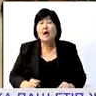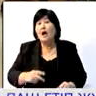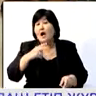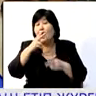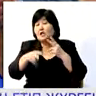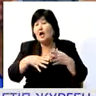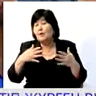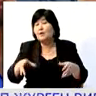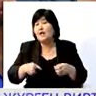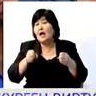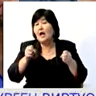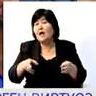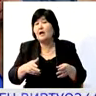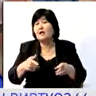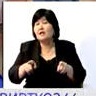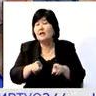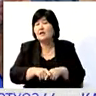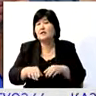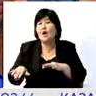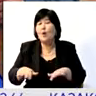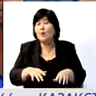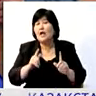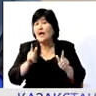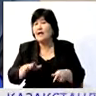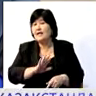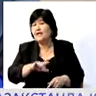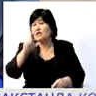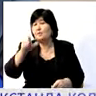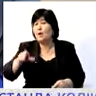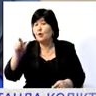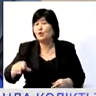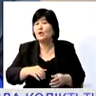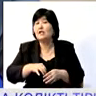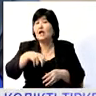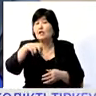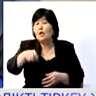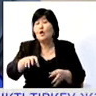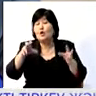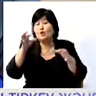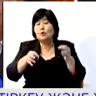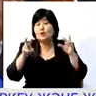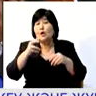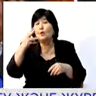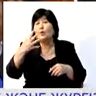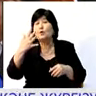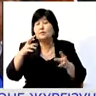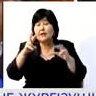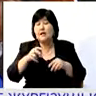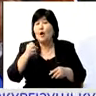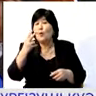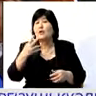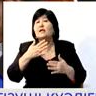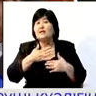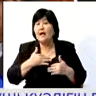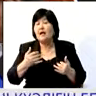Шағымдардың басым бөлігі қылмыстық қудалау органдарының әрекетіне келіспеген тұрғындардан жолданыпты. Мәселен, сотта қаралған 35 шағымның 12-сі